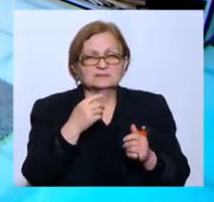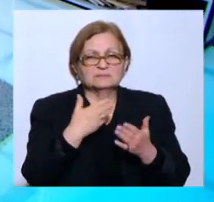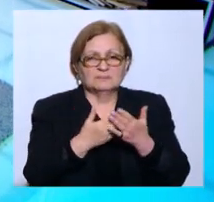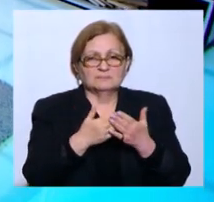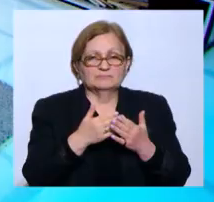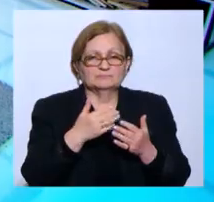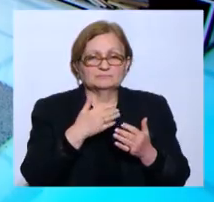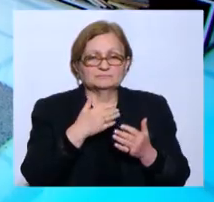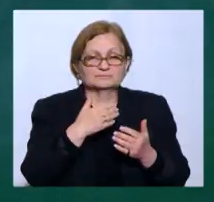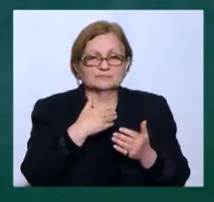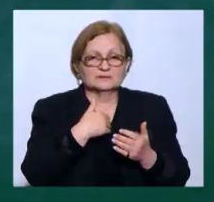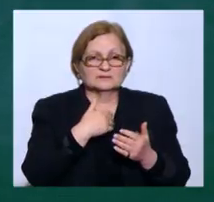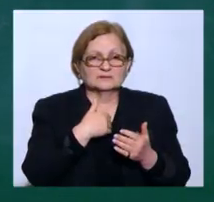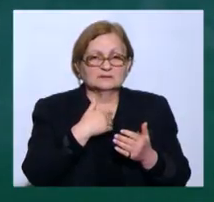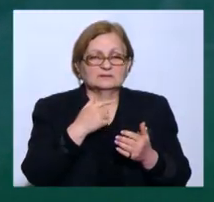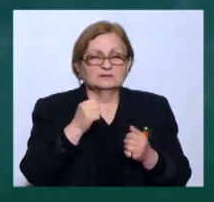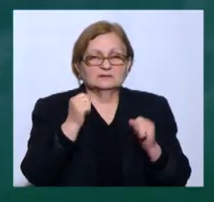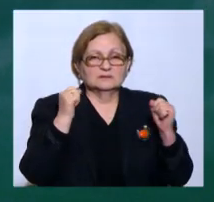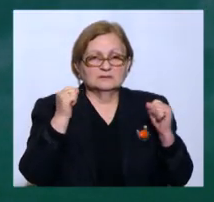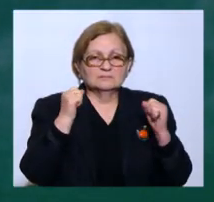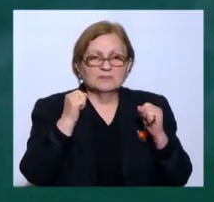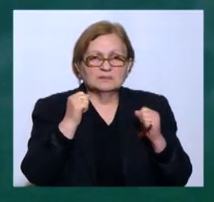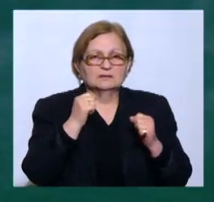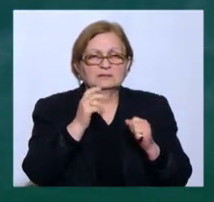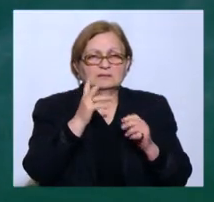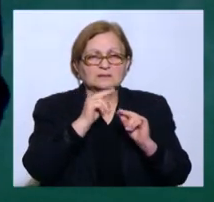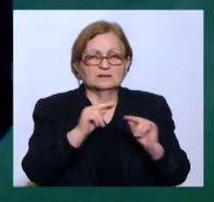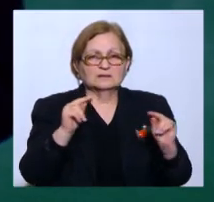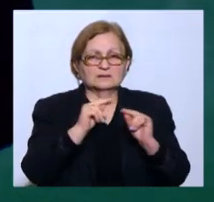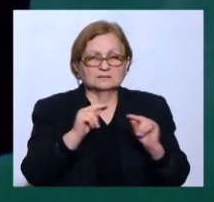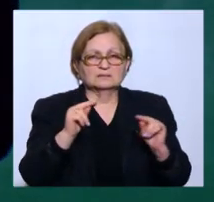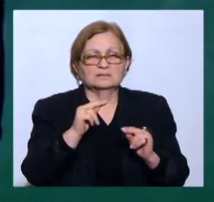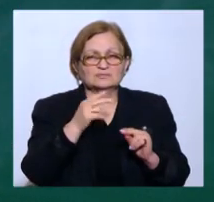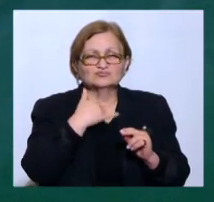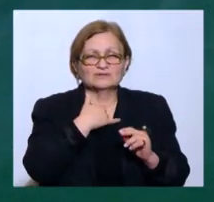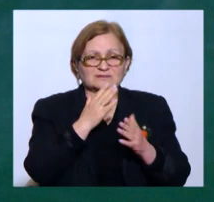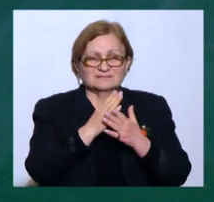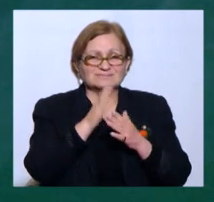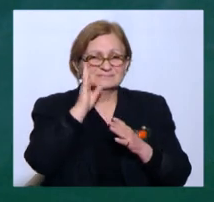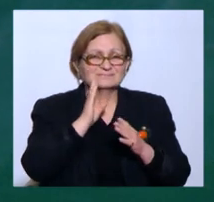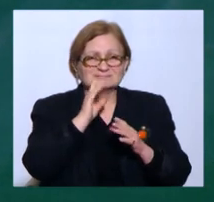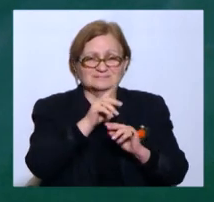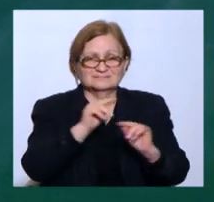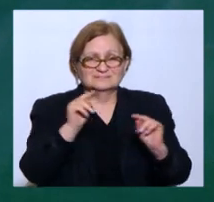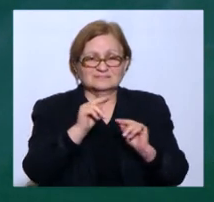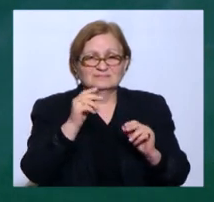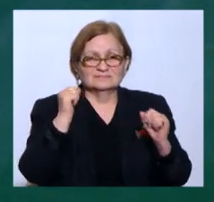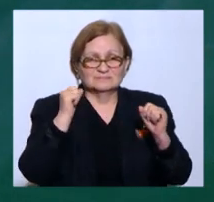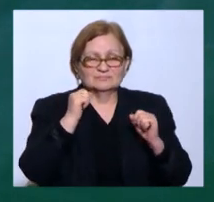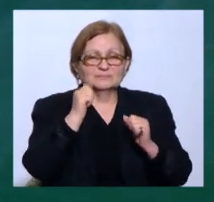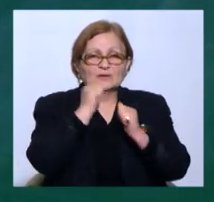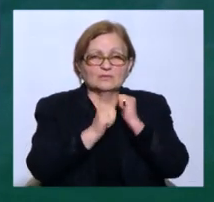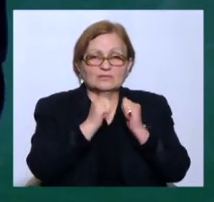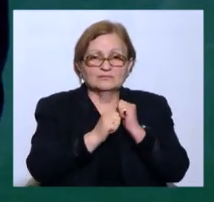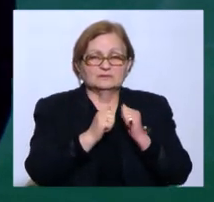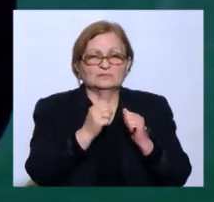თქვათ ჩვენმა ლამაზმა ქეთი სპორტის ინსტრუქტორმა, რომელიც ვარჯიშებსაც იმედია უყურებ და ვარჯიშობთ, მოგცა ესეთი განრიგი, რომ ყოველ დღე